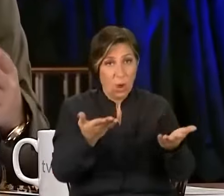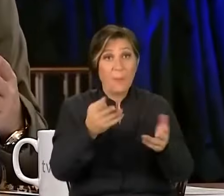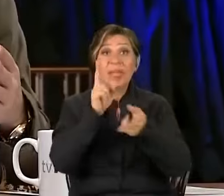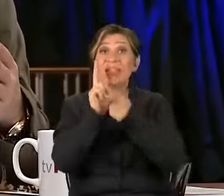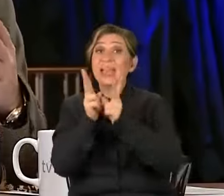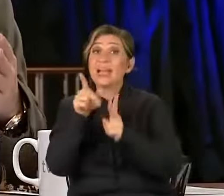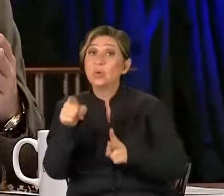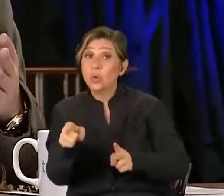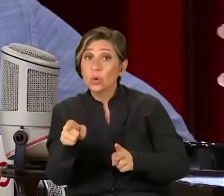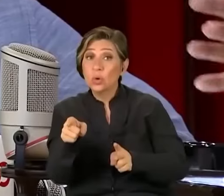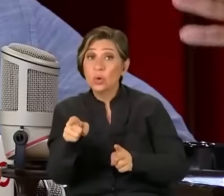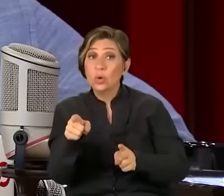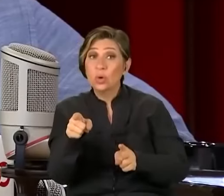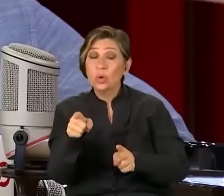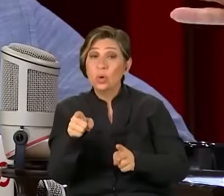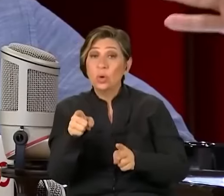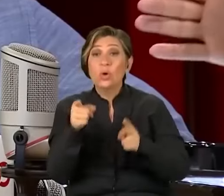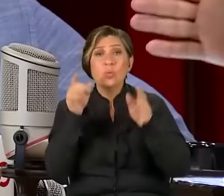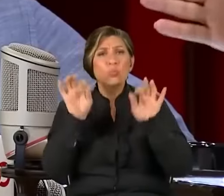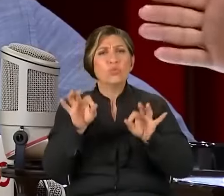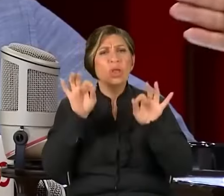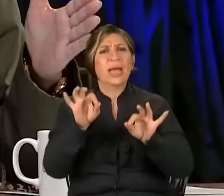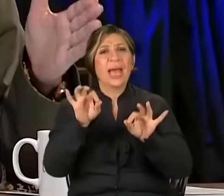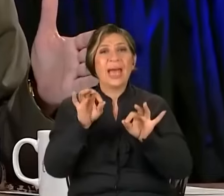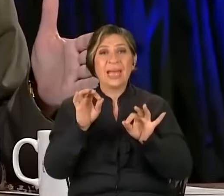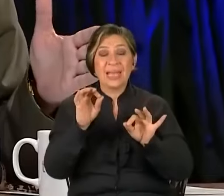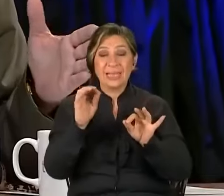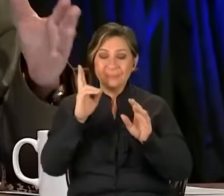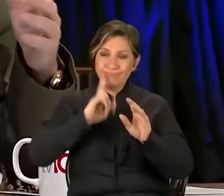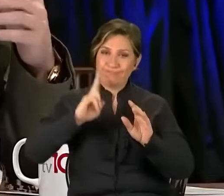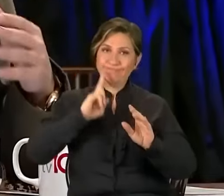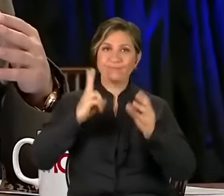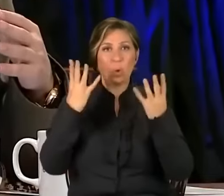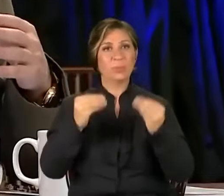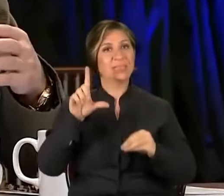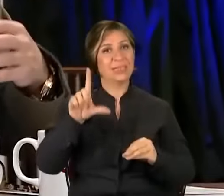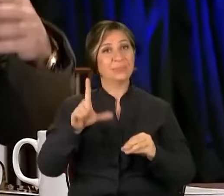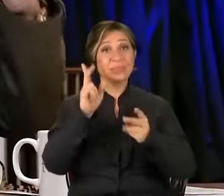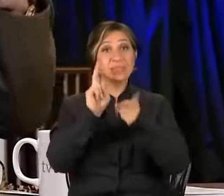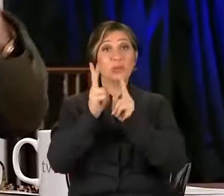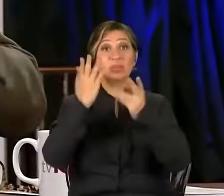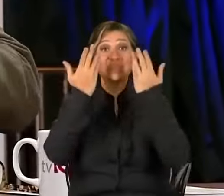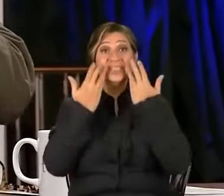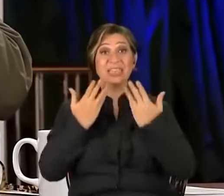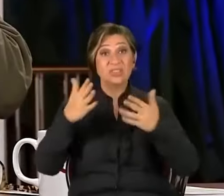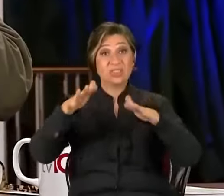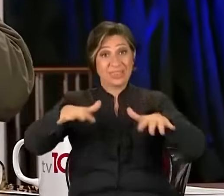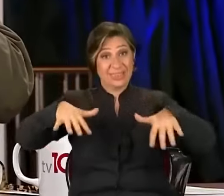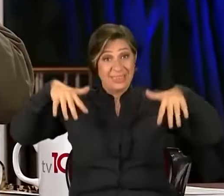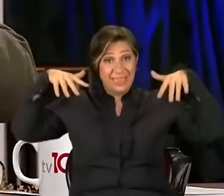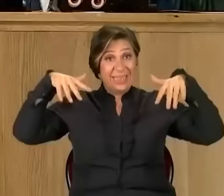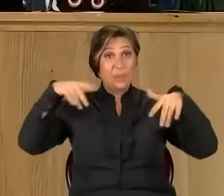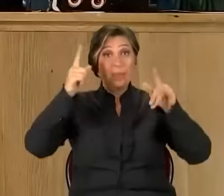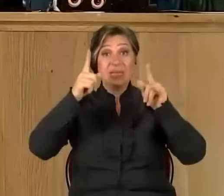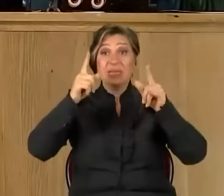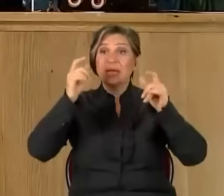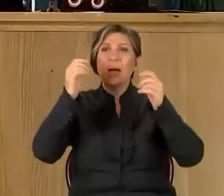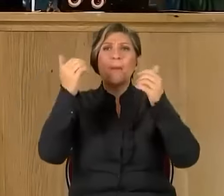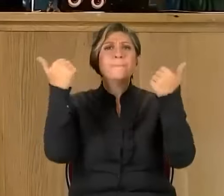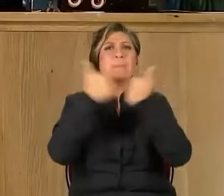Ama tiyatroyu mutlaka seçkinleştirmemiz gerekiyor. Yani tiyatro seyircisi böyle bir